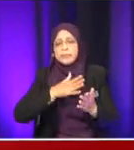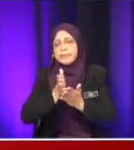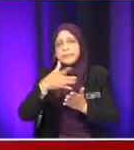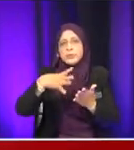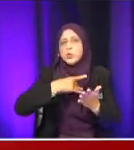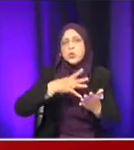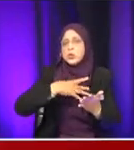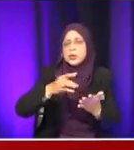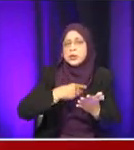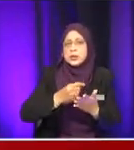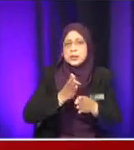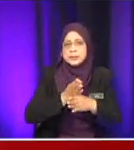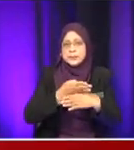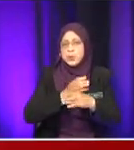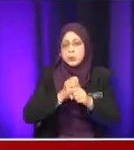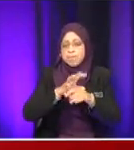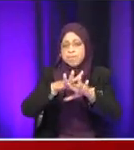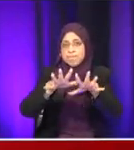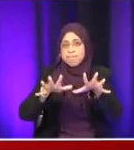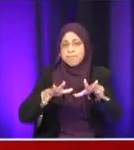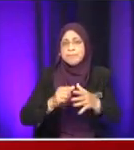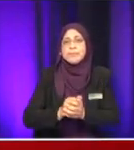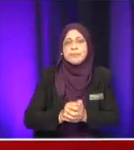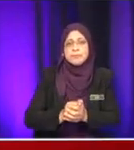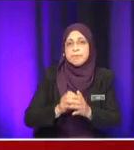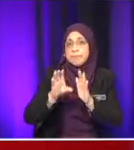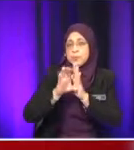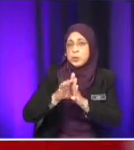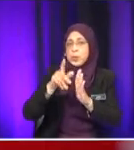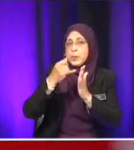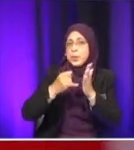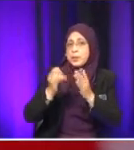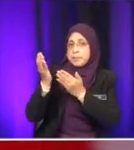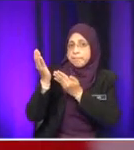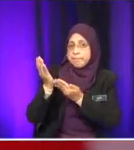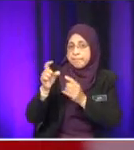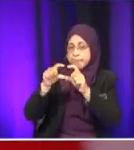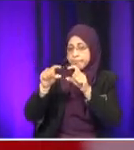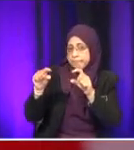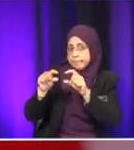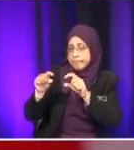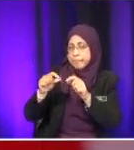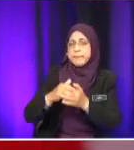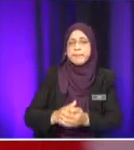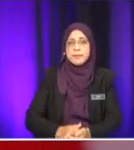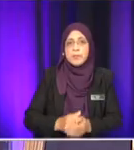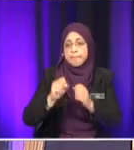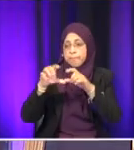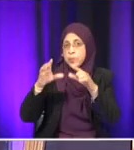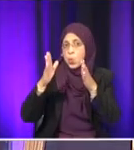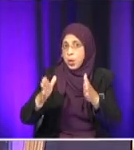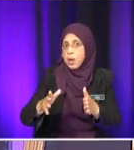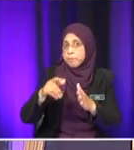harbond berbentuk abstract contoh police adalah seterusnya seni pop muncul di